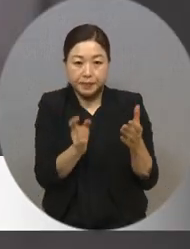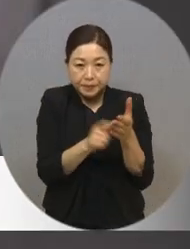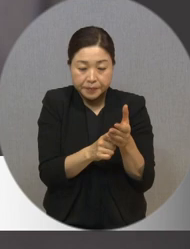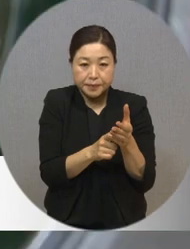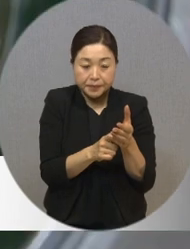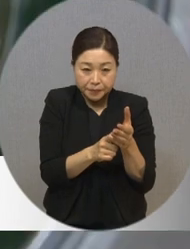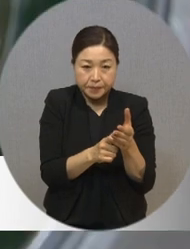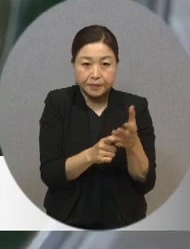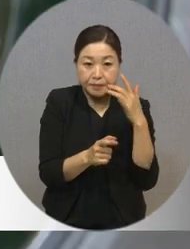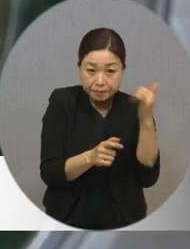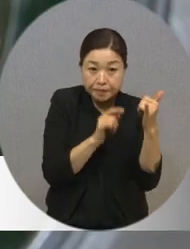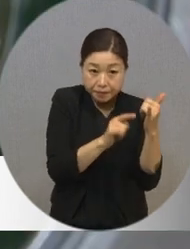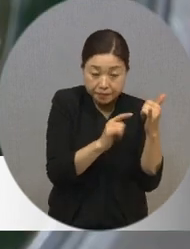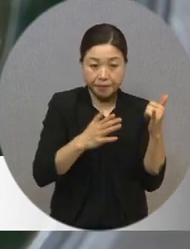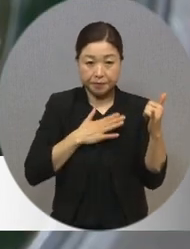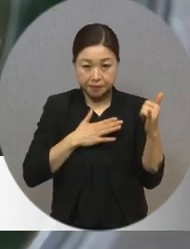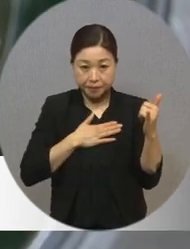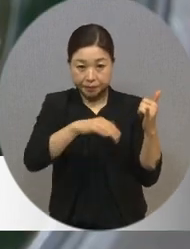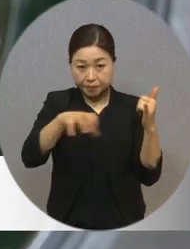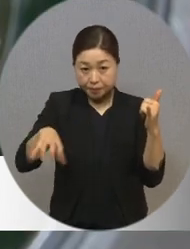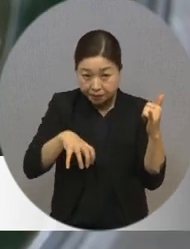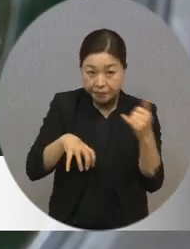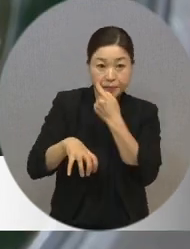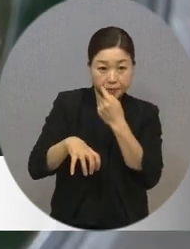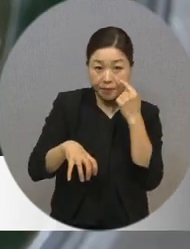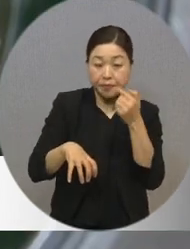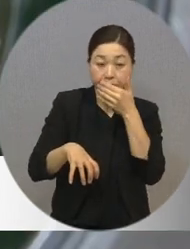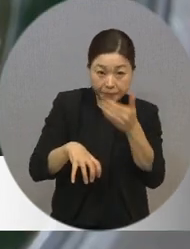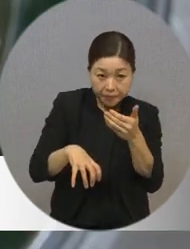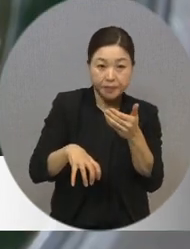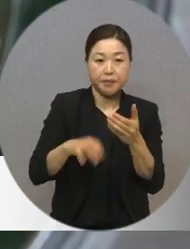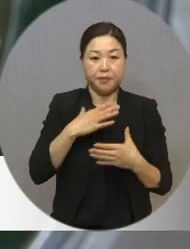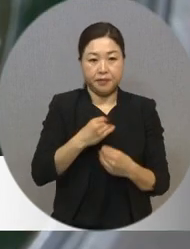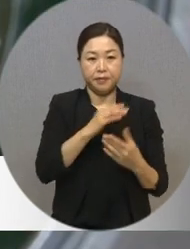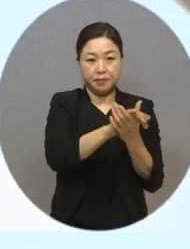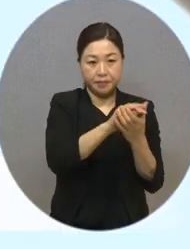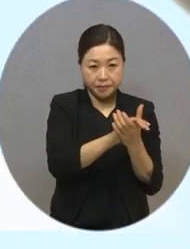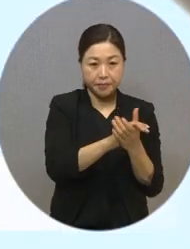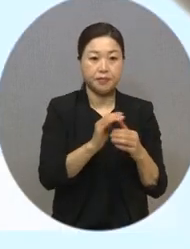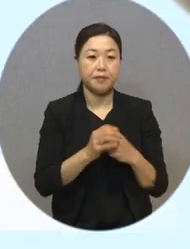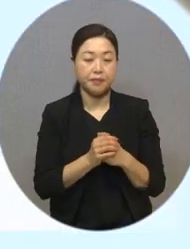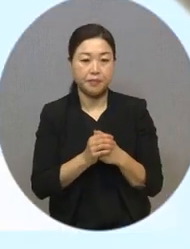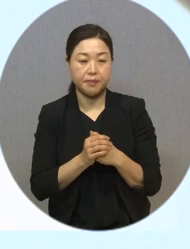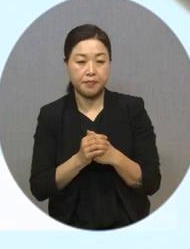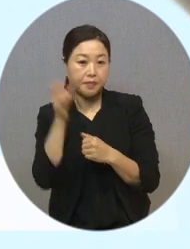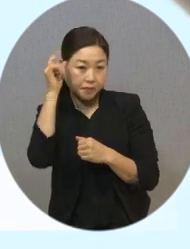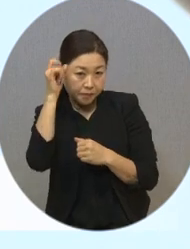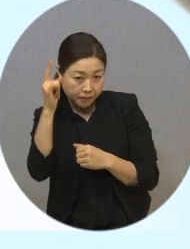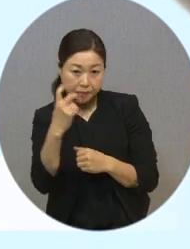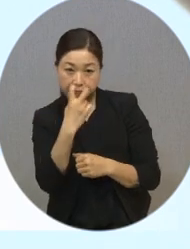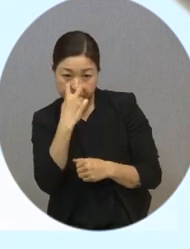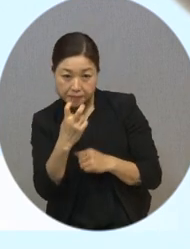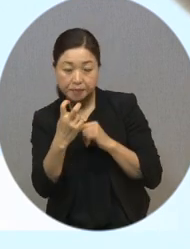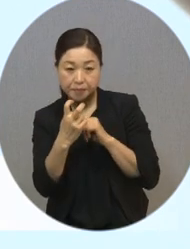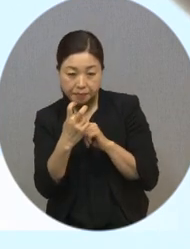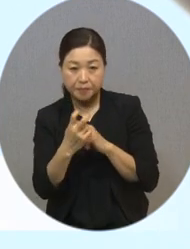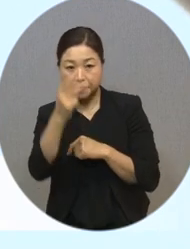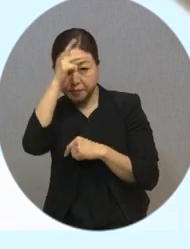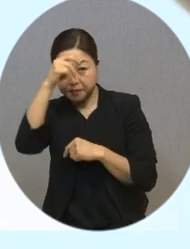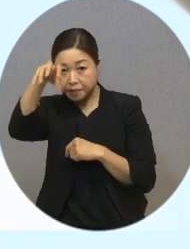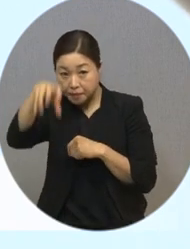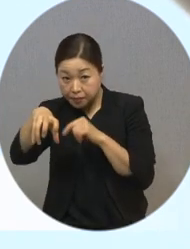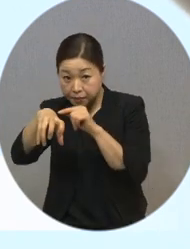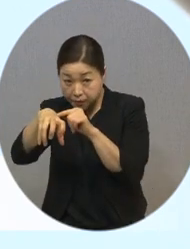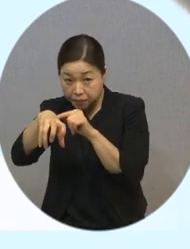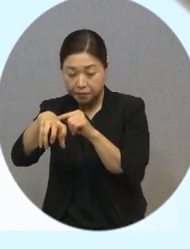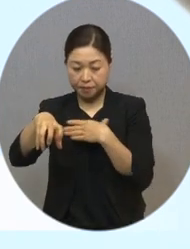보호자가 실시간 나의 위치를 확인할 수 있는 안심 친구, 스마트 보안 등 지구대 등 안심 시설이 설치된 길을